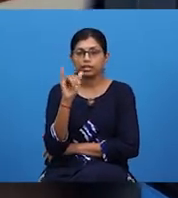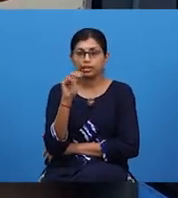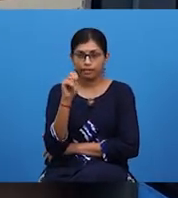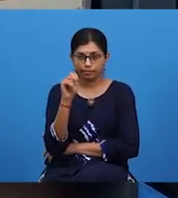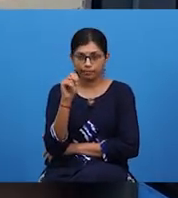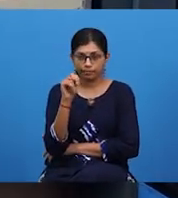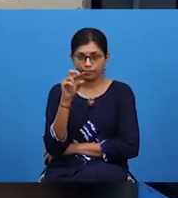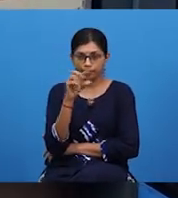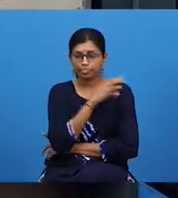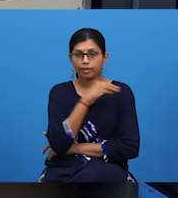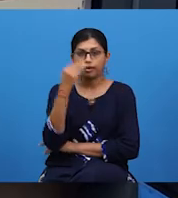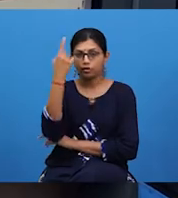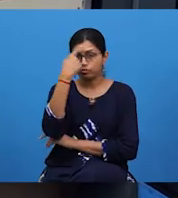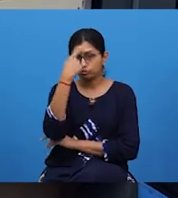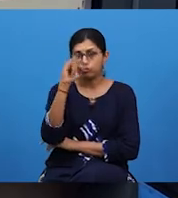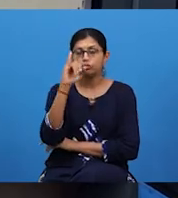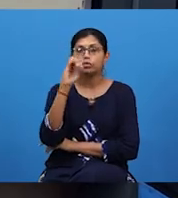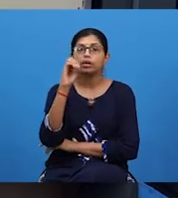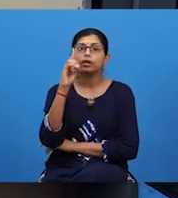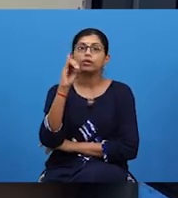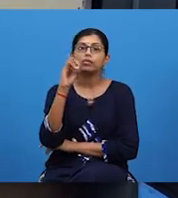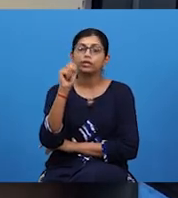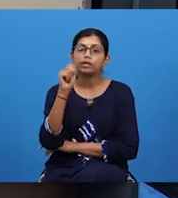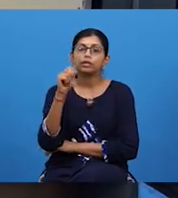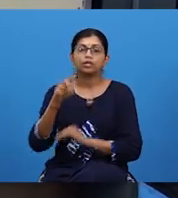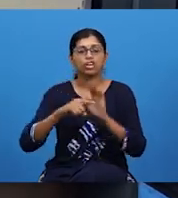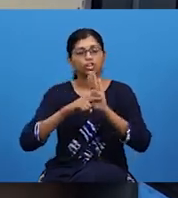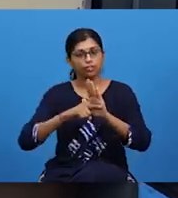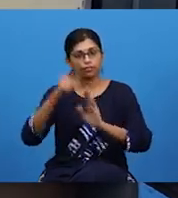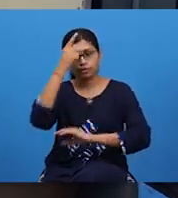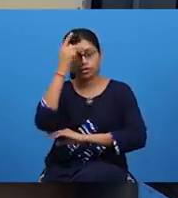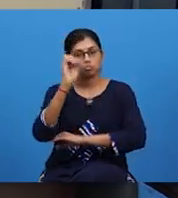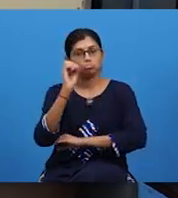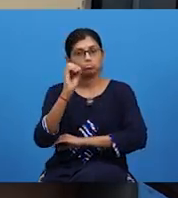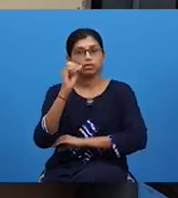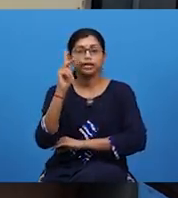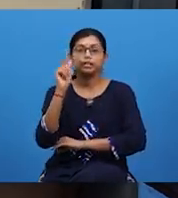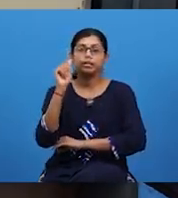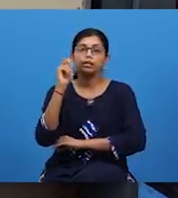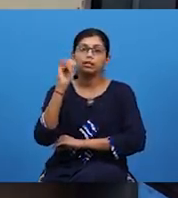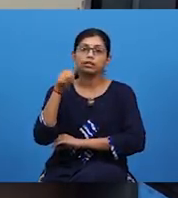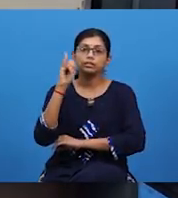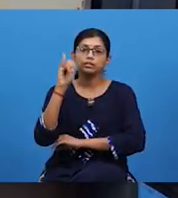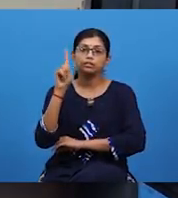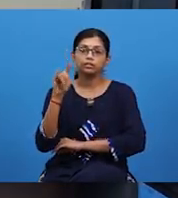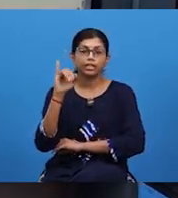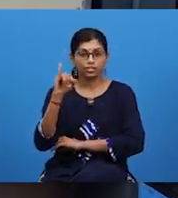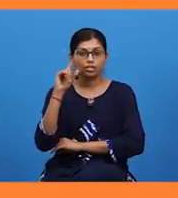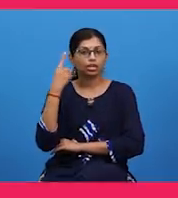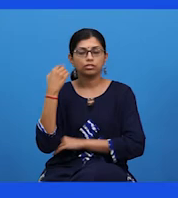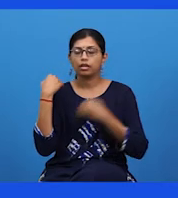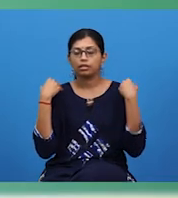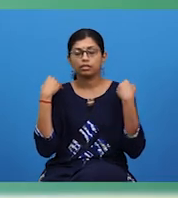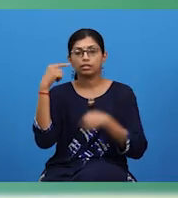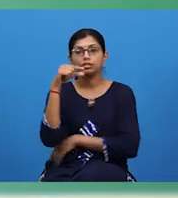kerana hanya terdapat glukosa dalam tiub whisky untuk tiub whisky ini.